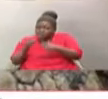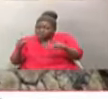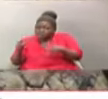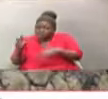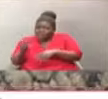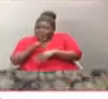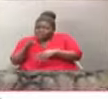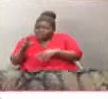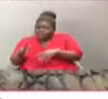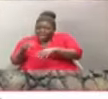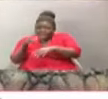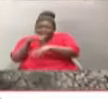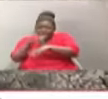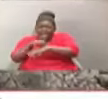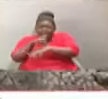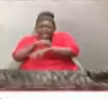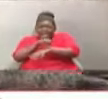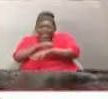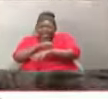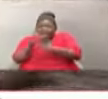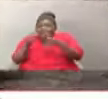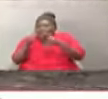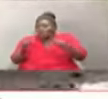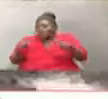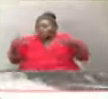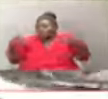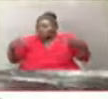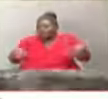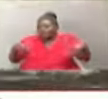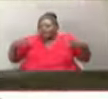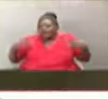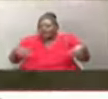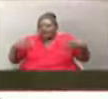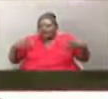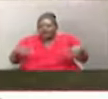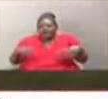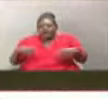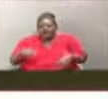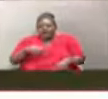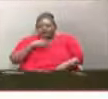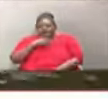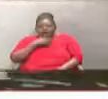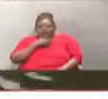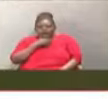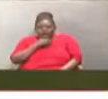ekufaananira ebiyinjayinja. Naye nga maama maama